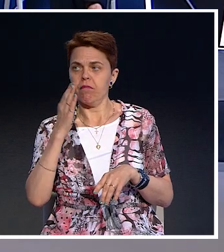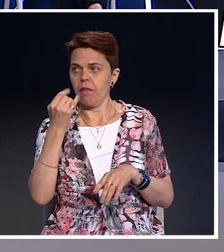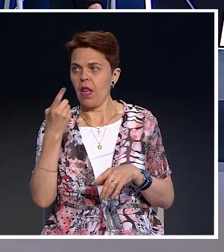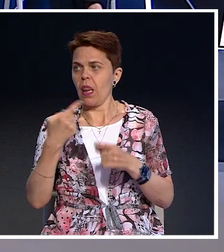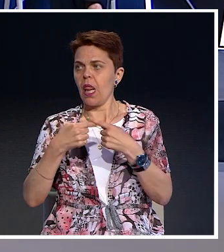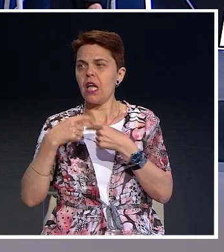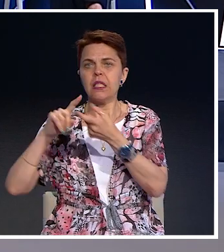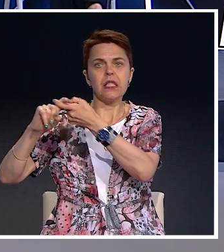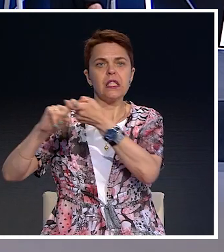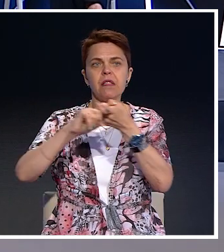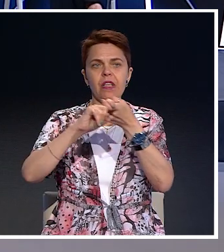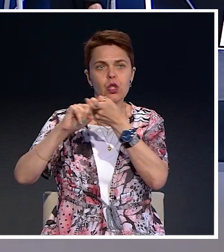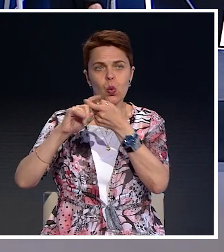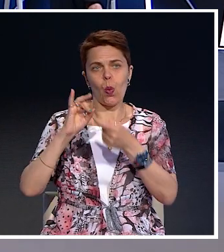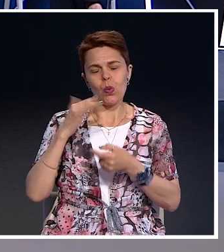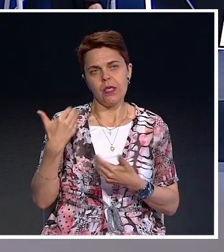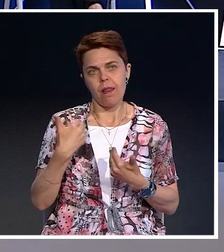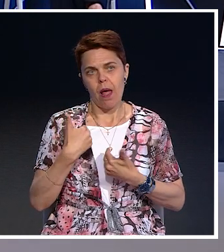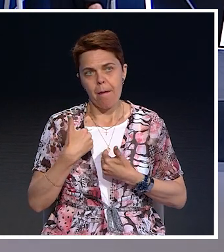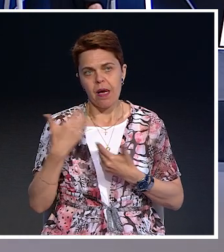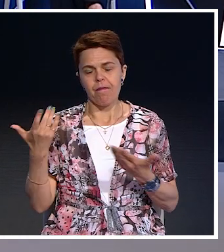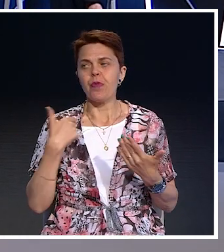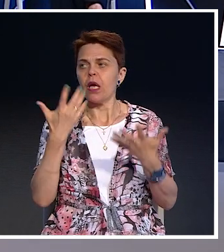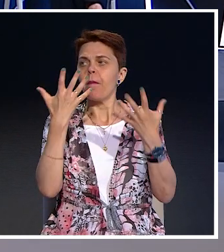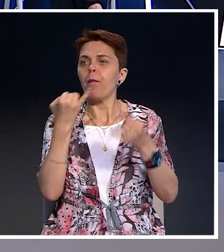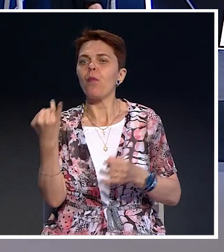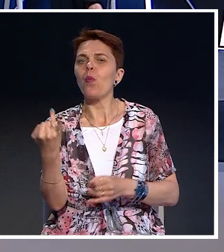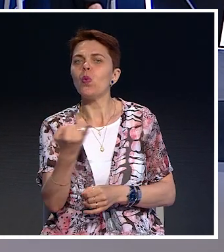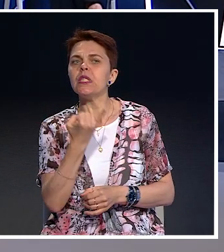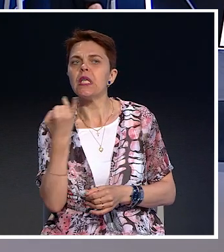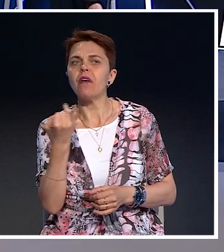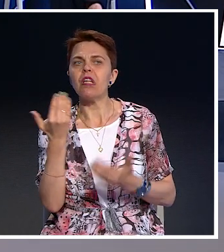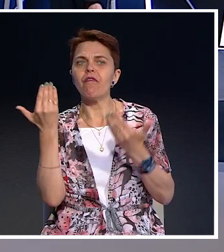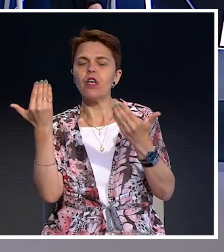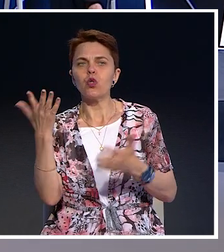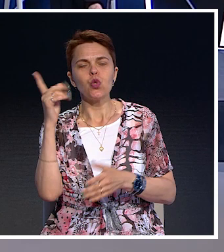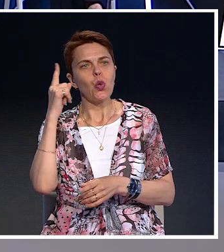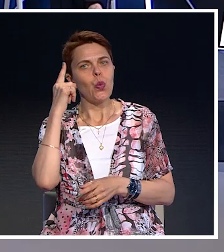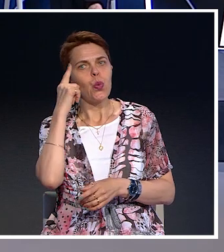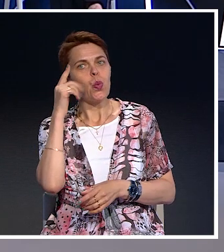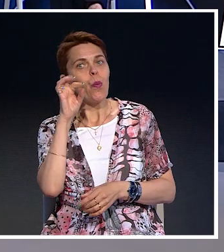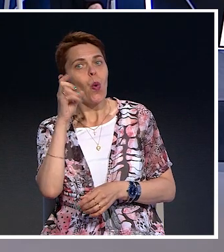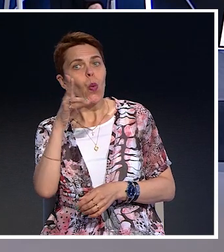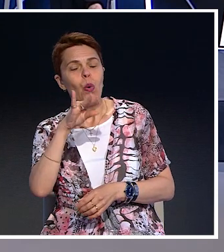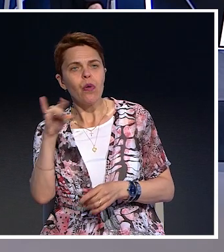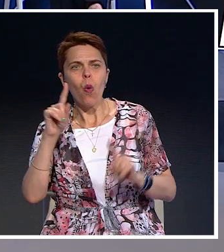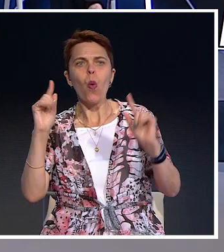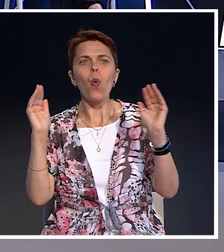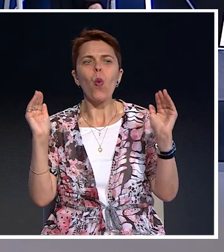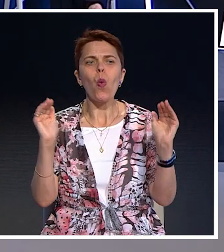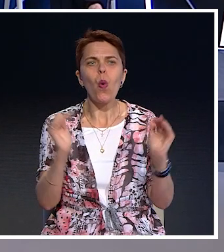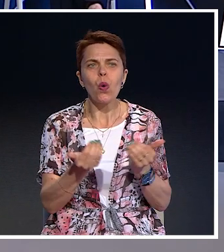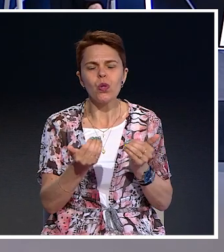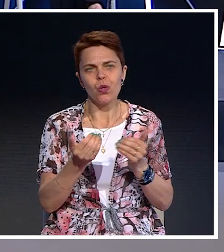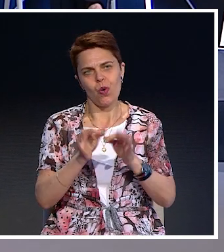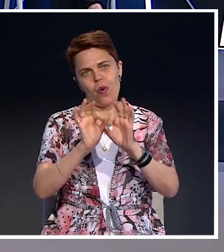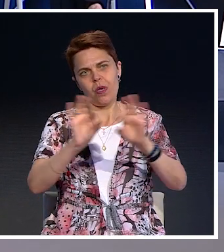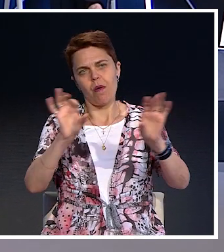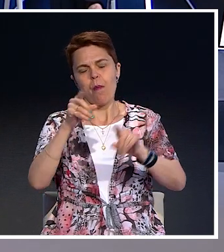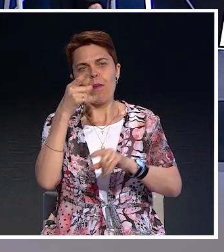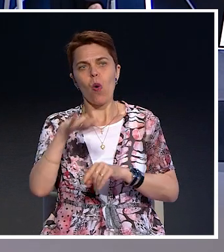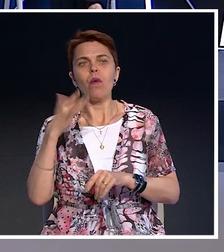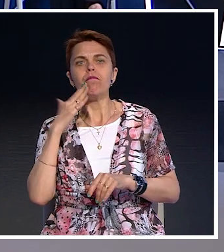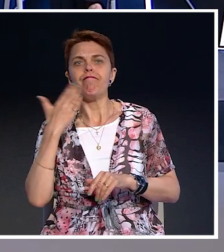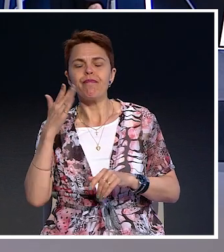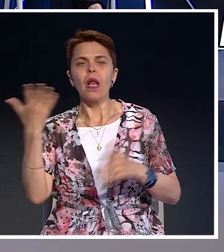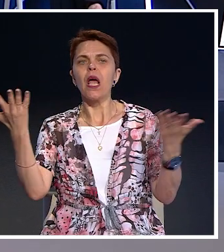на скайп-зв'язку. Мішель, вітаю вас іще раз. Я хотів поцікавитися вашою думкою, і можливо, щоб ви коротко розказали про досвід Сполучених